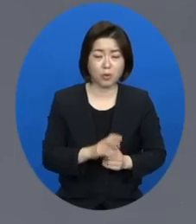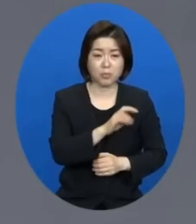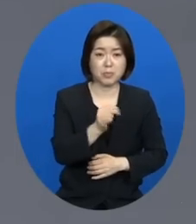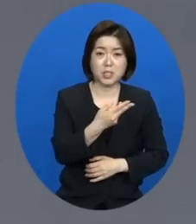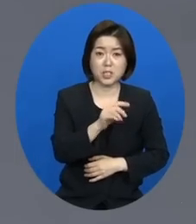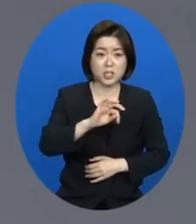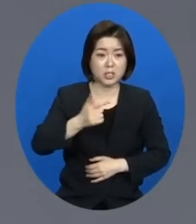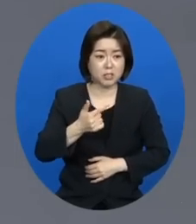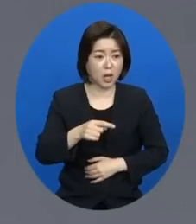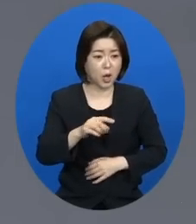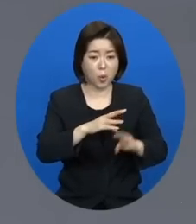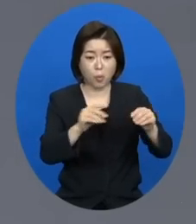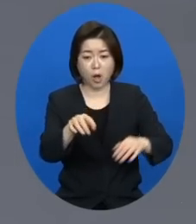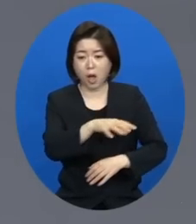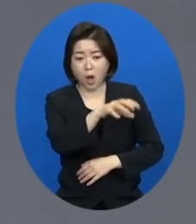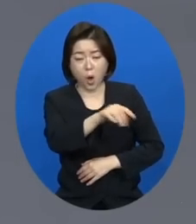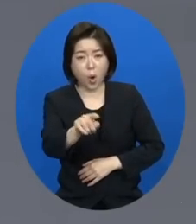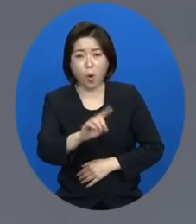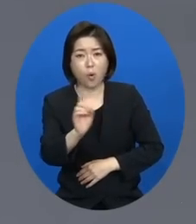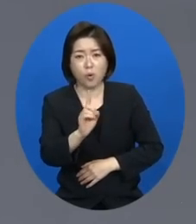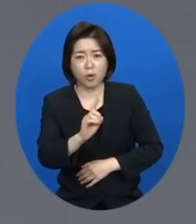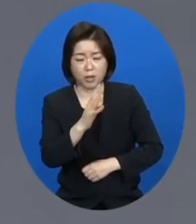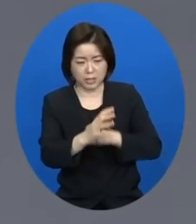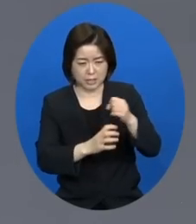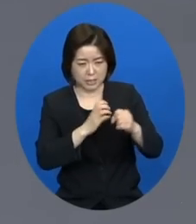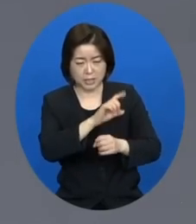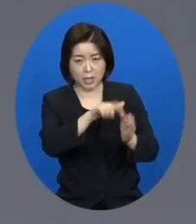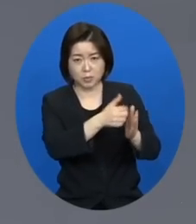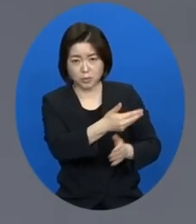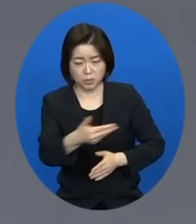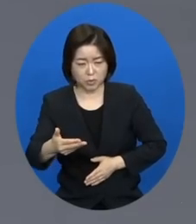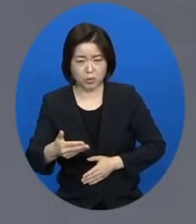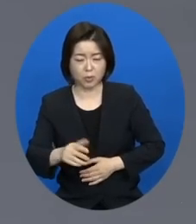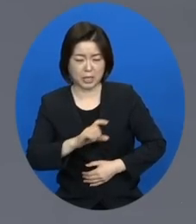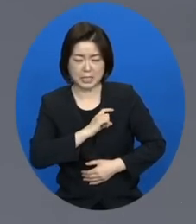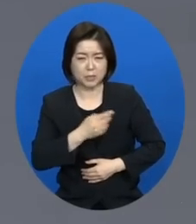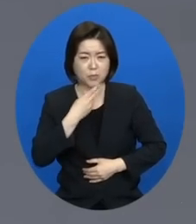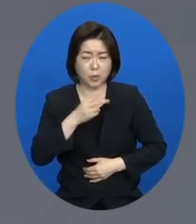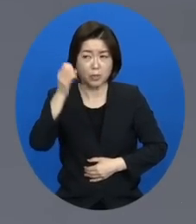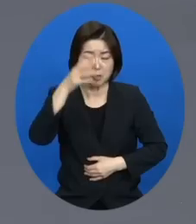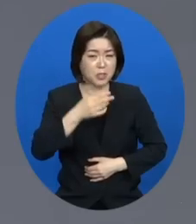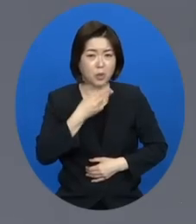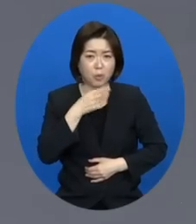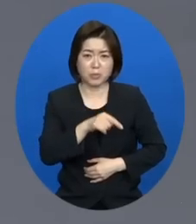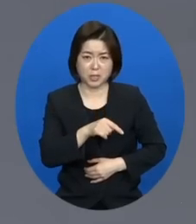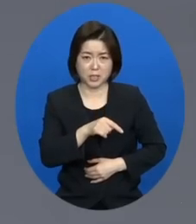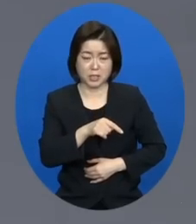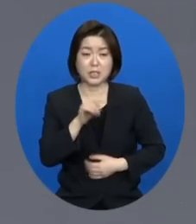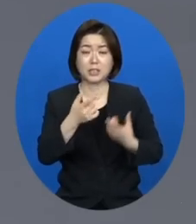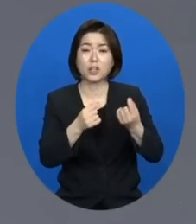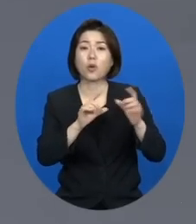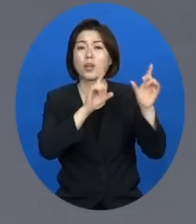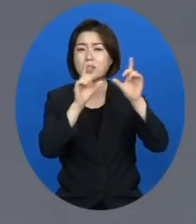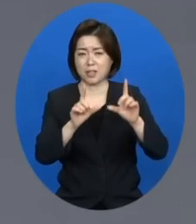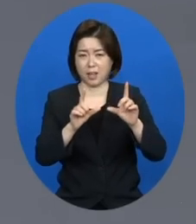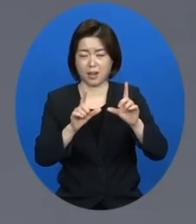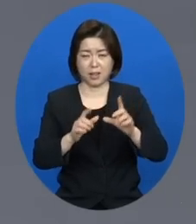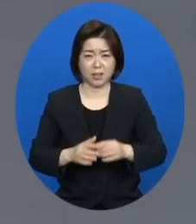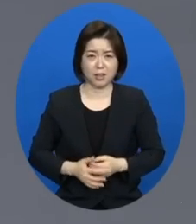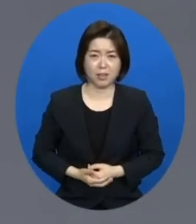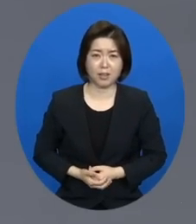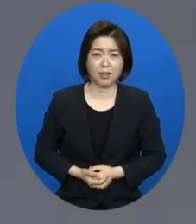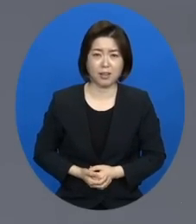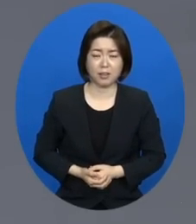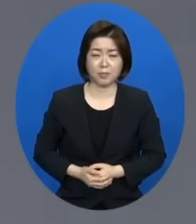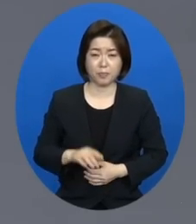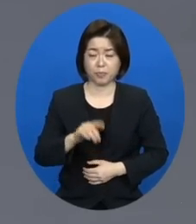광야에 어디 있는지 잘 모르겠어요. 40년 세월을 이름도 없이 빚도 없이 그렇게 보내게 하시죠.